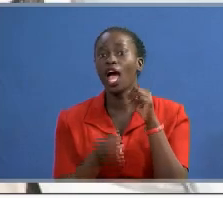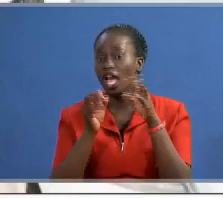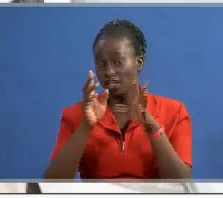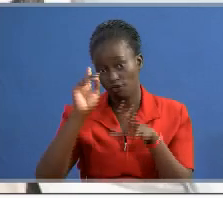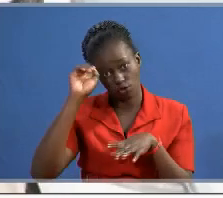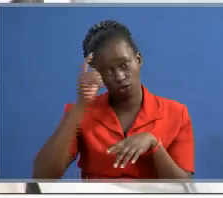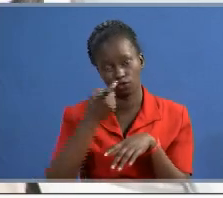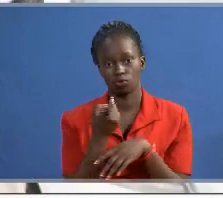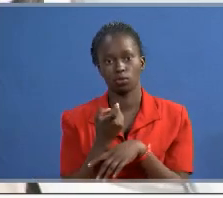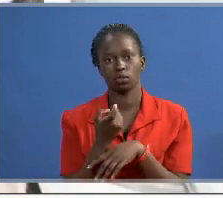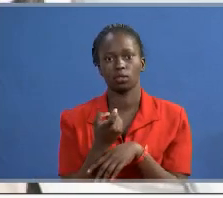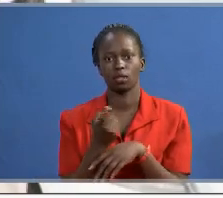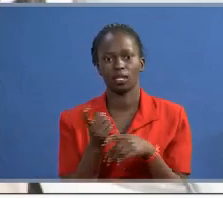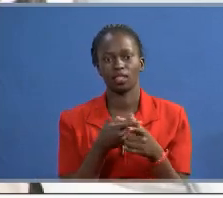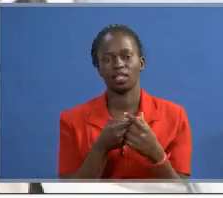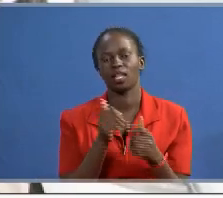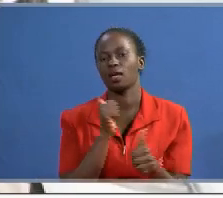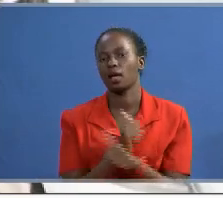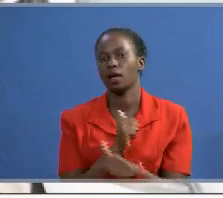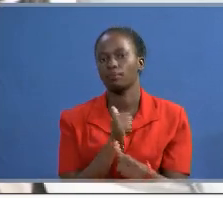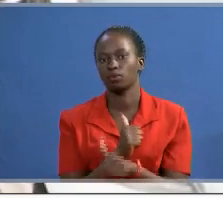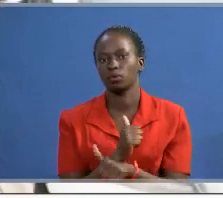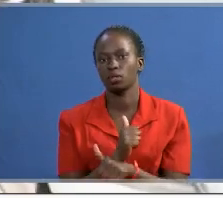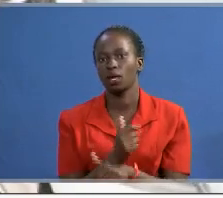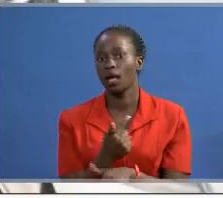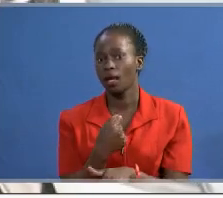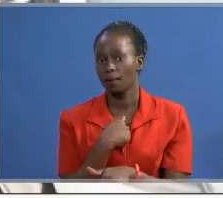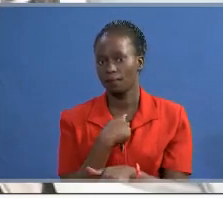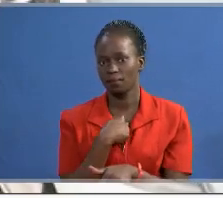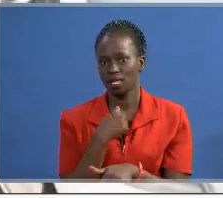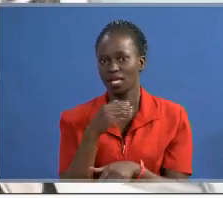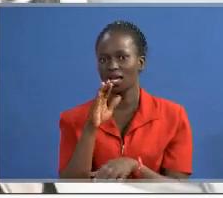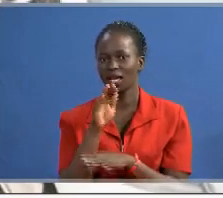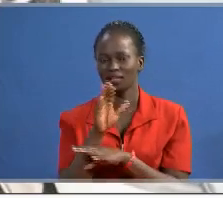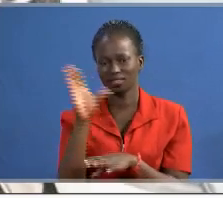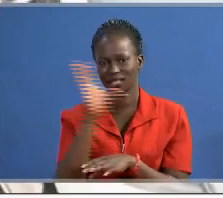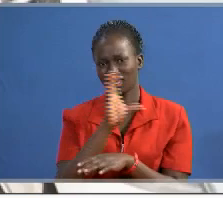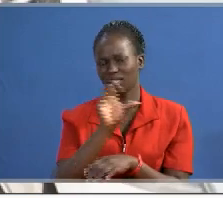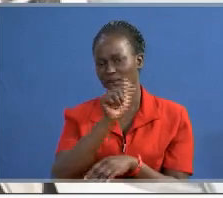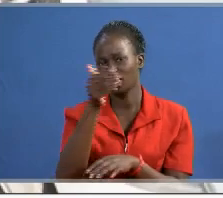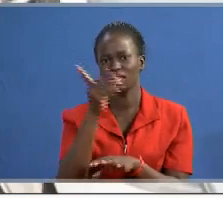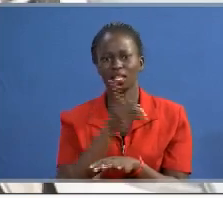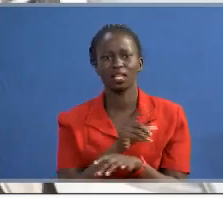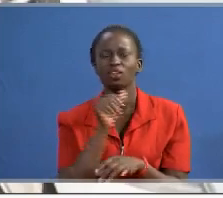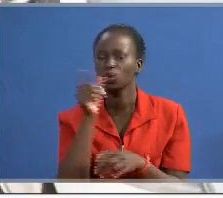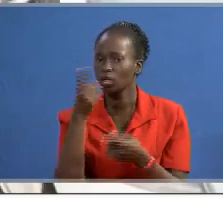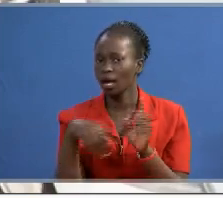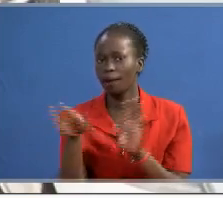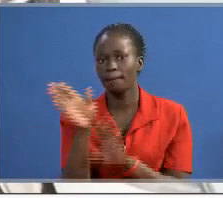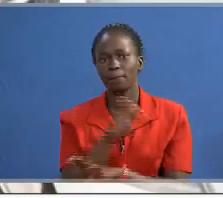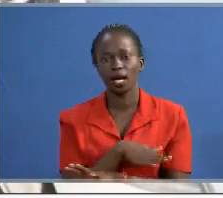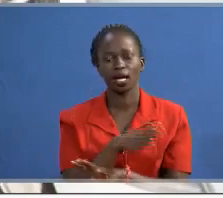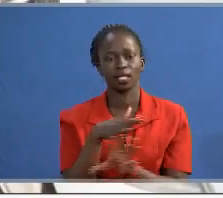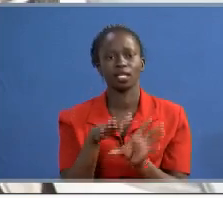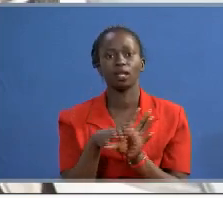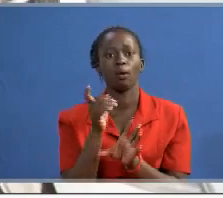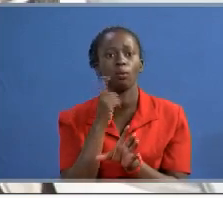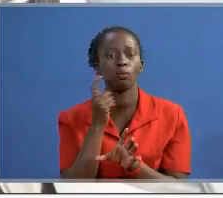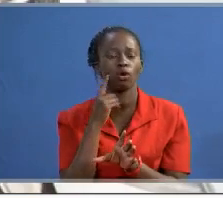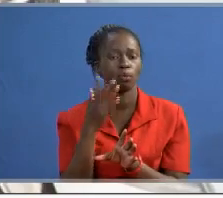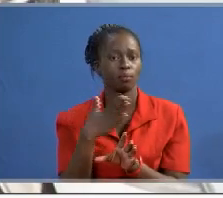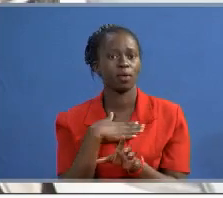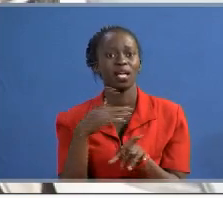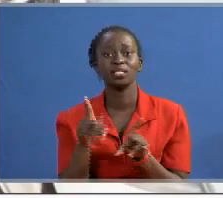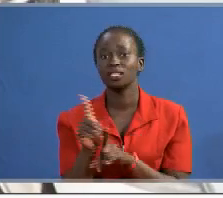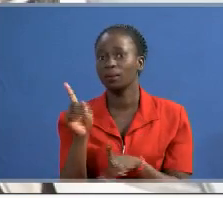Akikataa wanamtukana, meaning huyo customer siku nyingine hata rudi kwa duka yangu. Hata hiyo